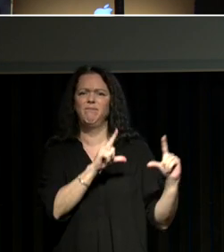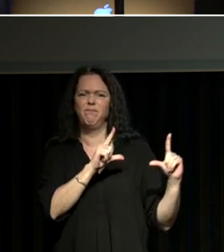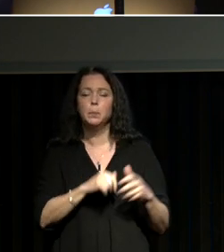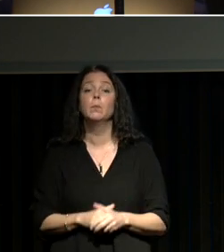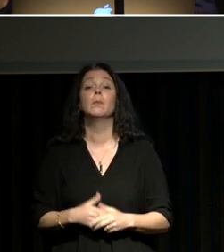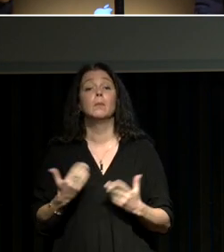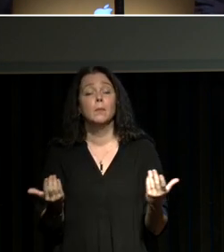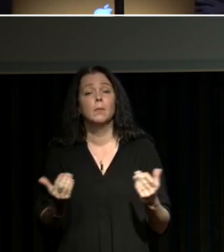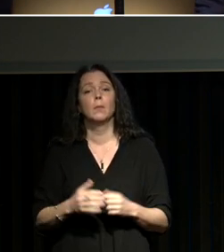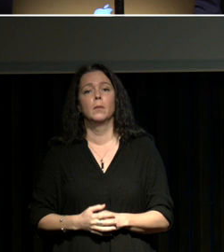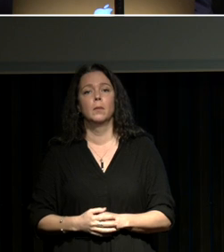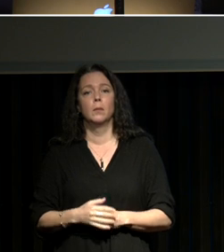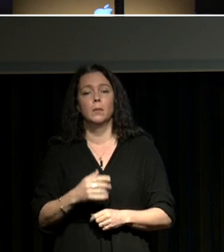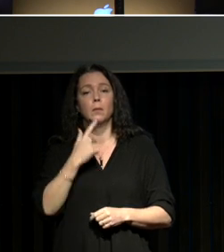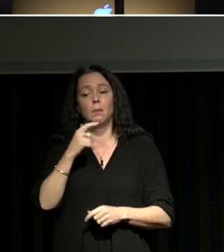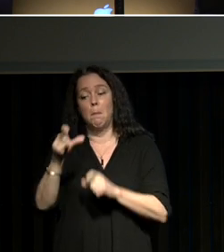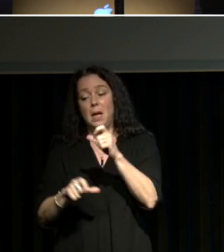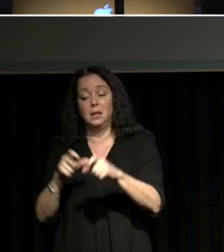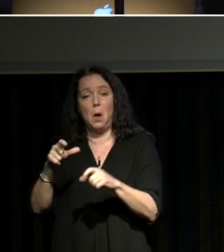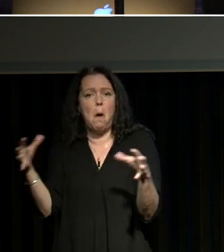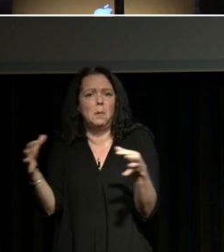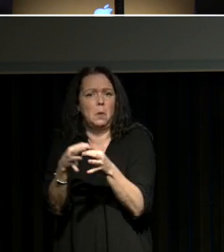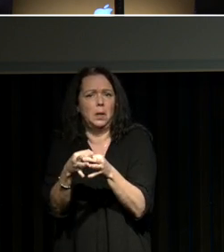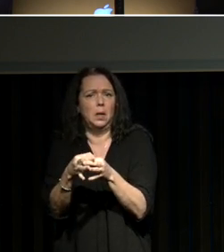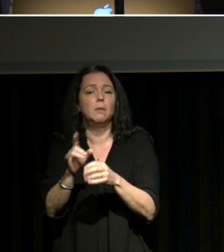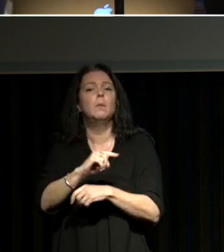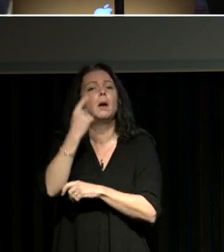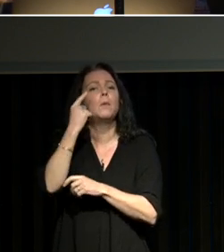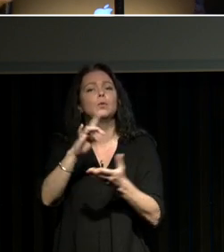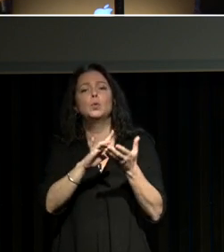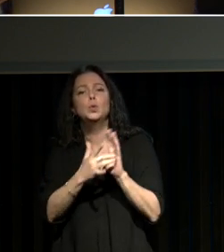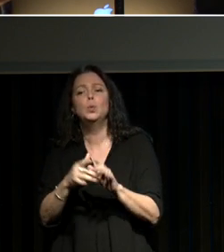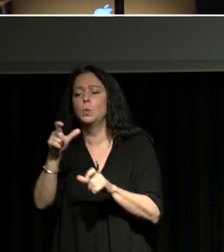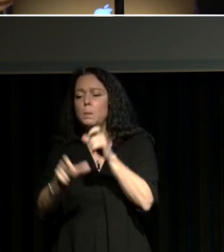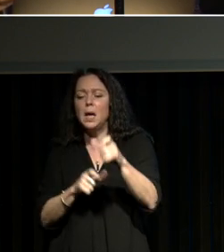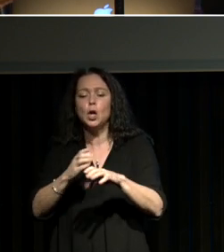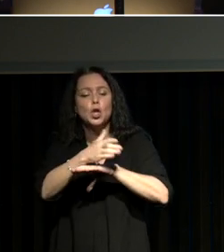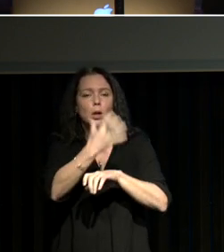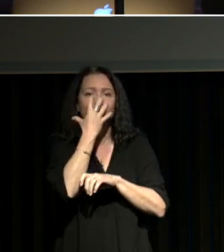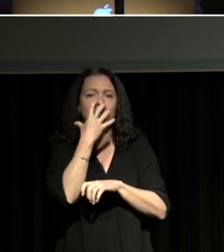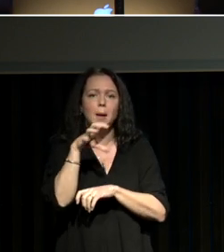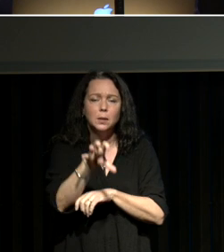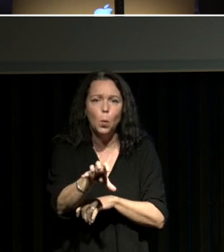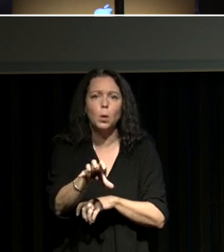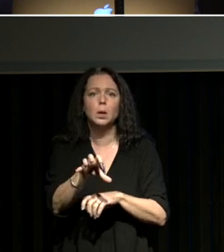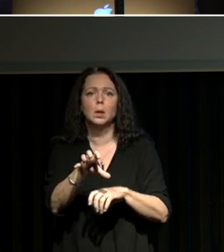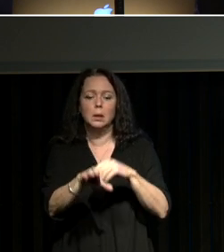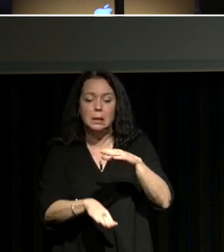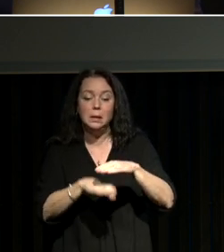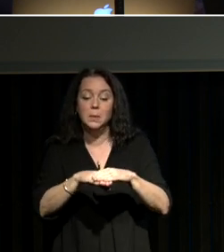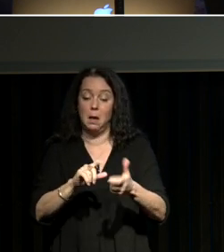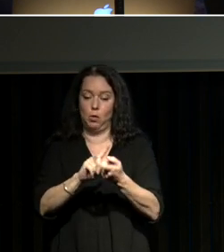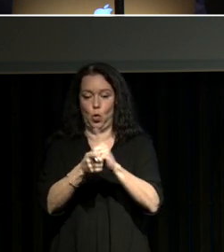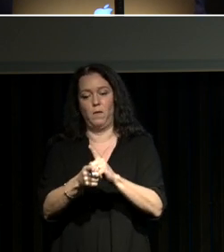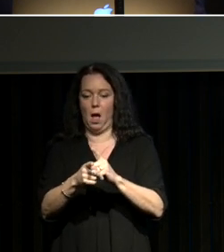des patients qui vont être une minorité de patients. Il ne faut pas penser que tous les patients qui vont rentrer en réanimation et qu'on va limiter vont devenir des donneurs